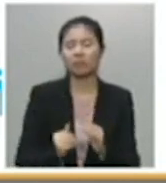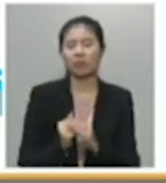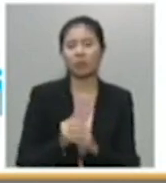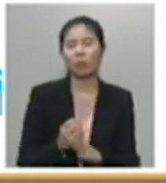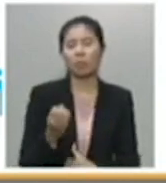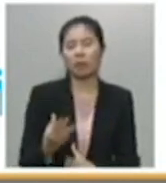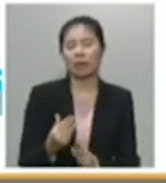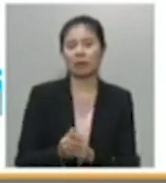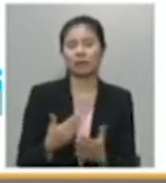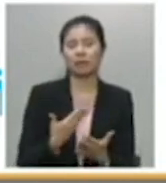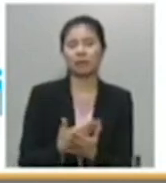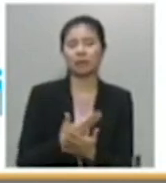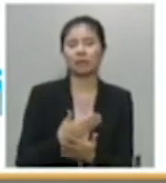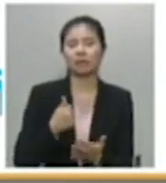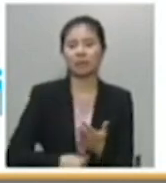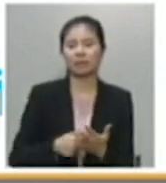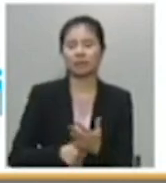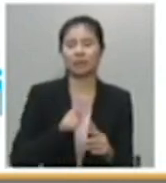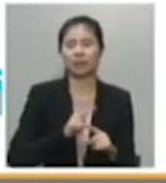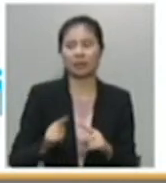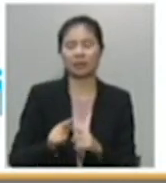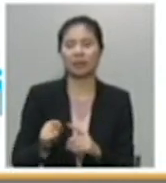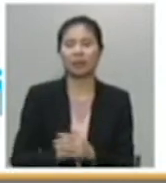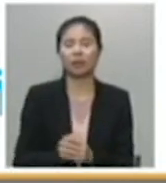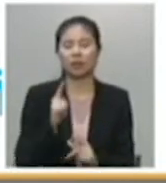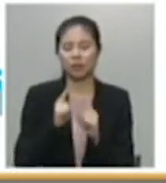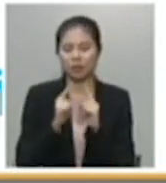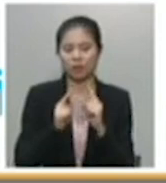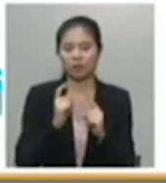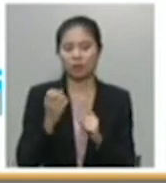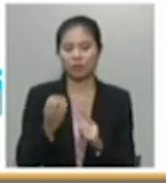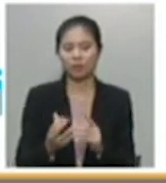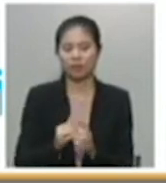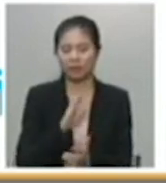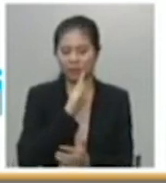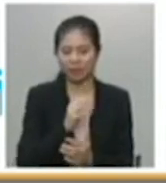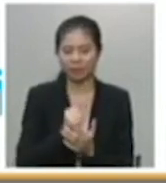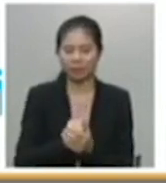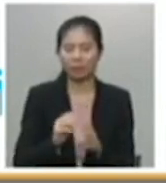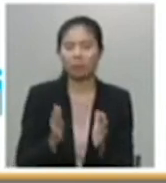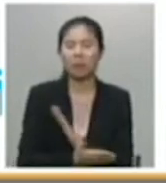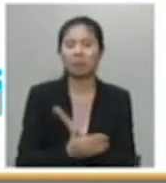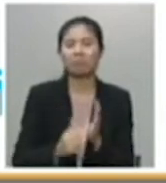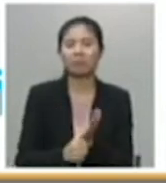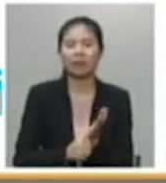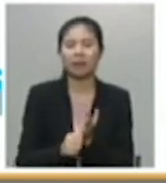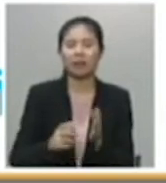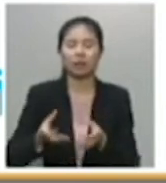เรื่องของภาษีกำไรในจากตลาดหลักทรัพย์ก็เป็นเรื่องที่พูดคุยกันเยอะนะครับว่าถึงเวลาที่จะมีการปรับทบทวนอย่าง